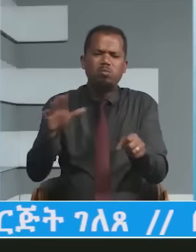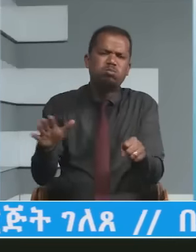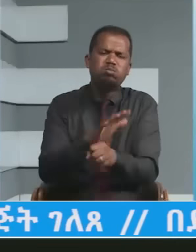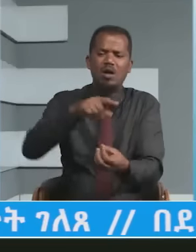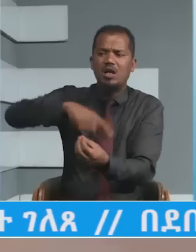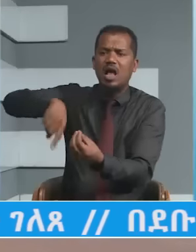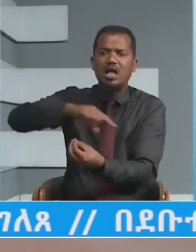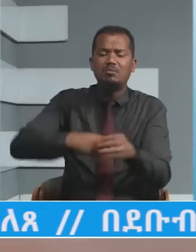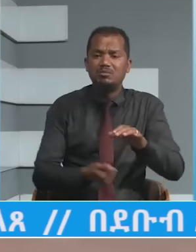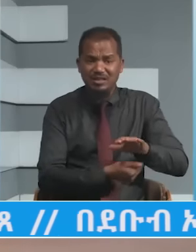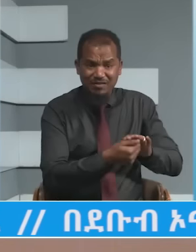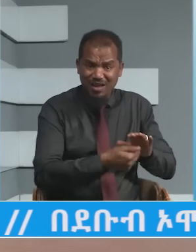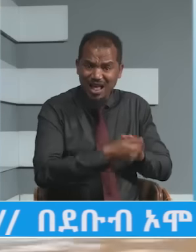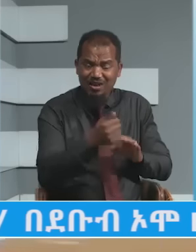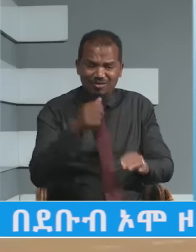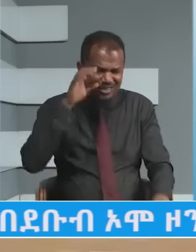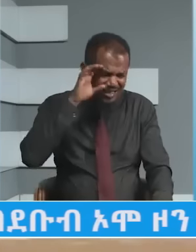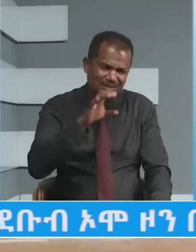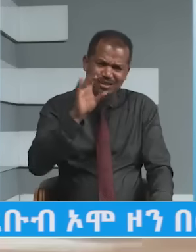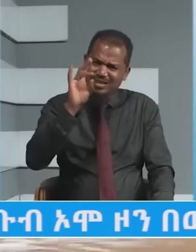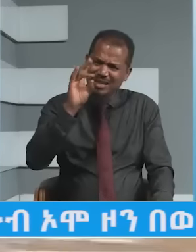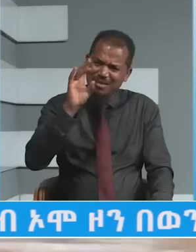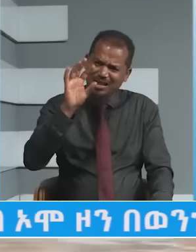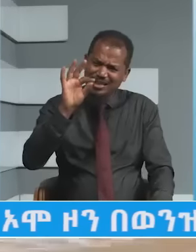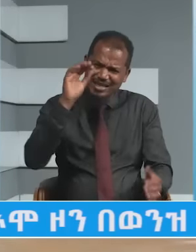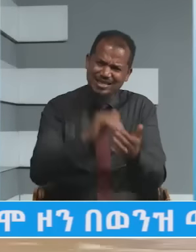ሙላት ከአካባቢያቸው እንዲፈናቀሉ የተገደዱ